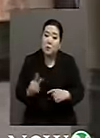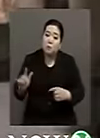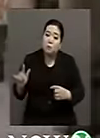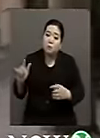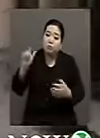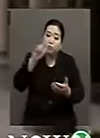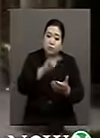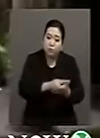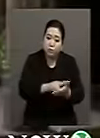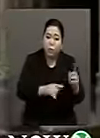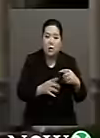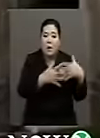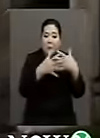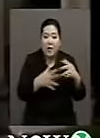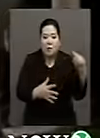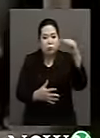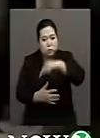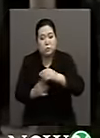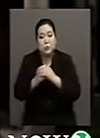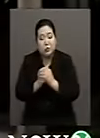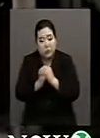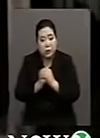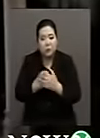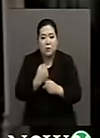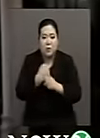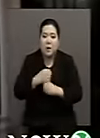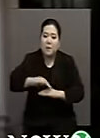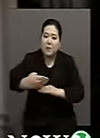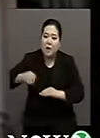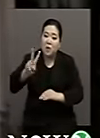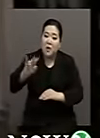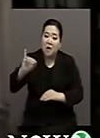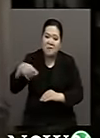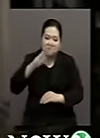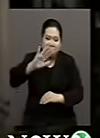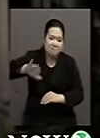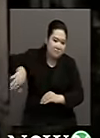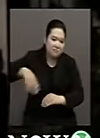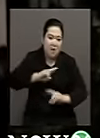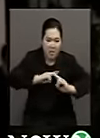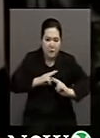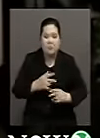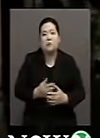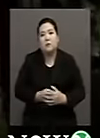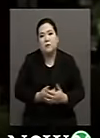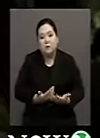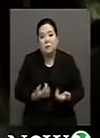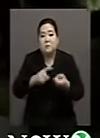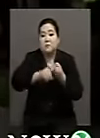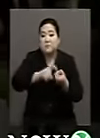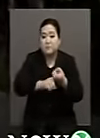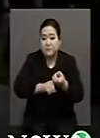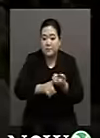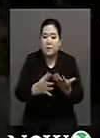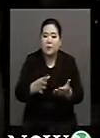ธนิกาถ้าใครเห็นภาพนั้นนะคะแล้วก็นอกจากนี้ยังมีประเด็นเรื่องของยูเครนเรื่องของซีเรียค่ะรัสเซียจะเป็นการนำสำคัญอาจ